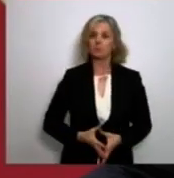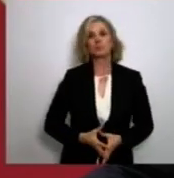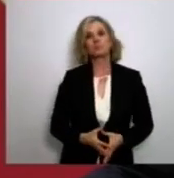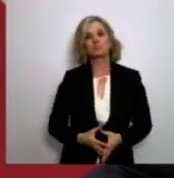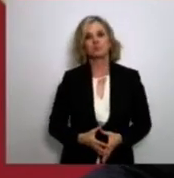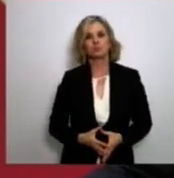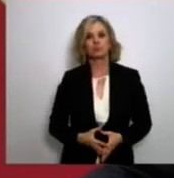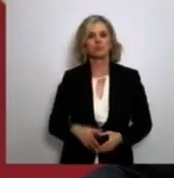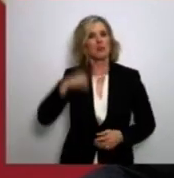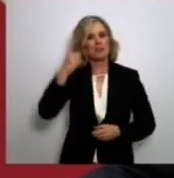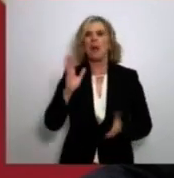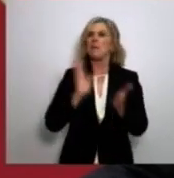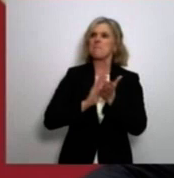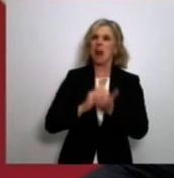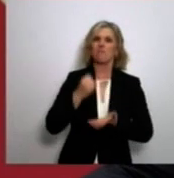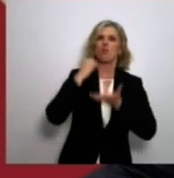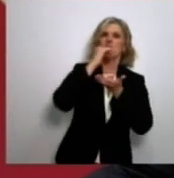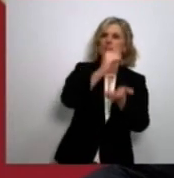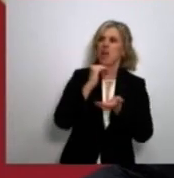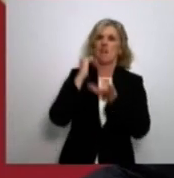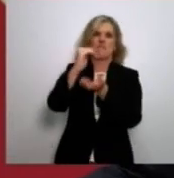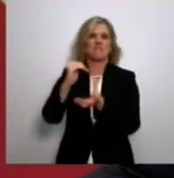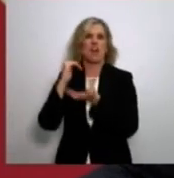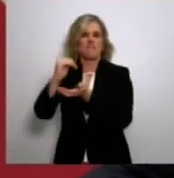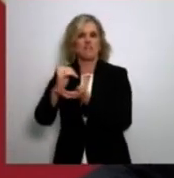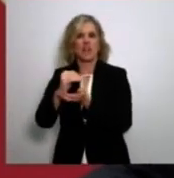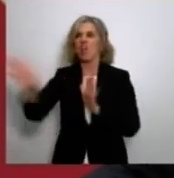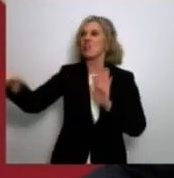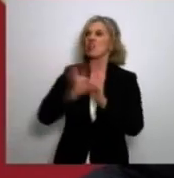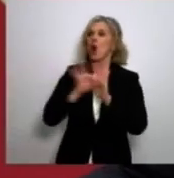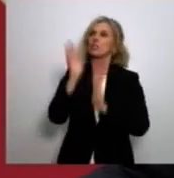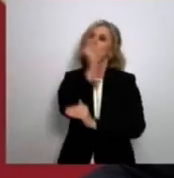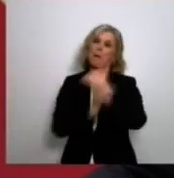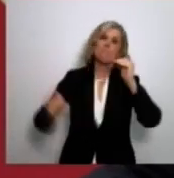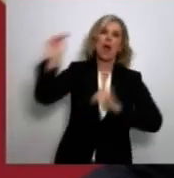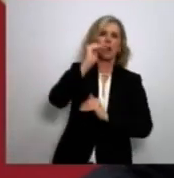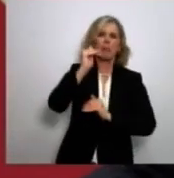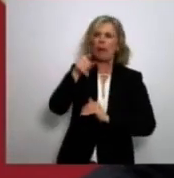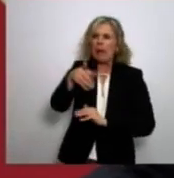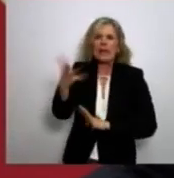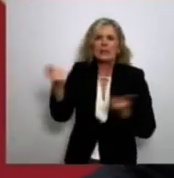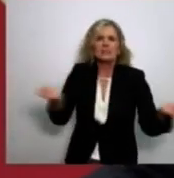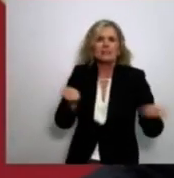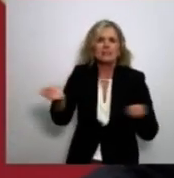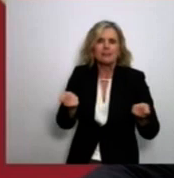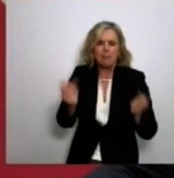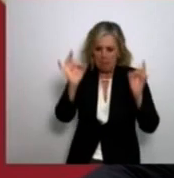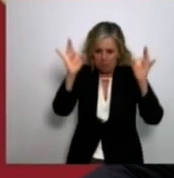για τις ατέλειές τους και τις παραλήψεις τους, λαμβάνοντας κέρυες θέσεις σε κυβερνητικά πόστα.